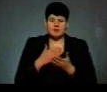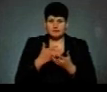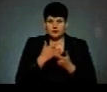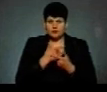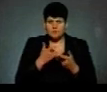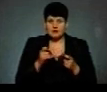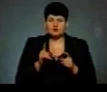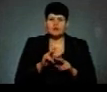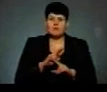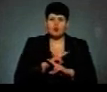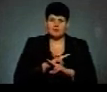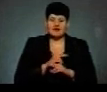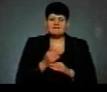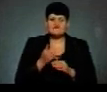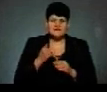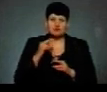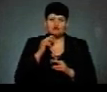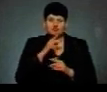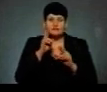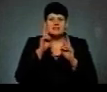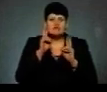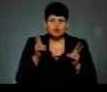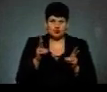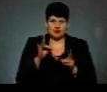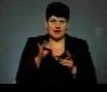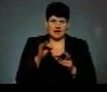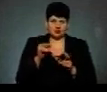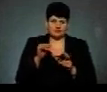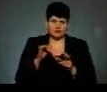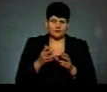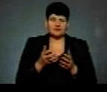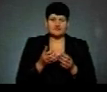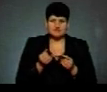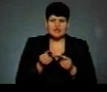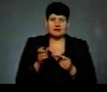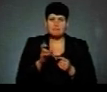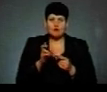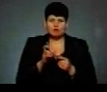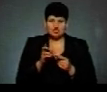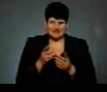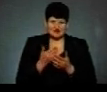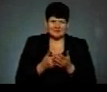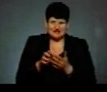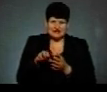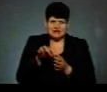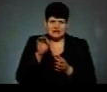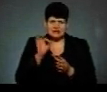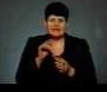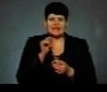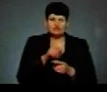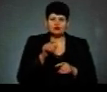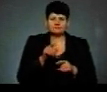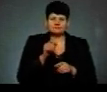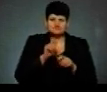інформацію, що вона померла від отруєння невідомої речовини. Взято відповідні біологічні зразки для того, щоб визначити